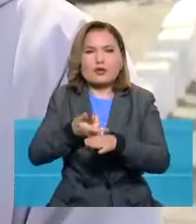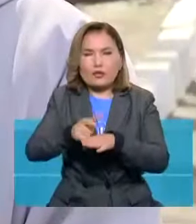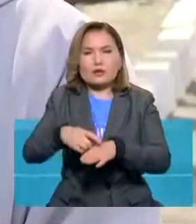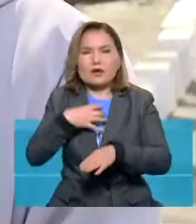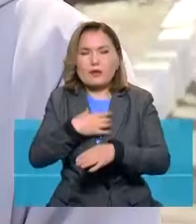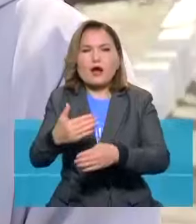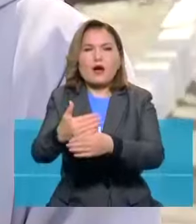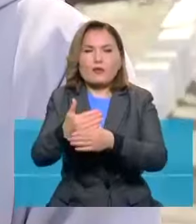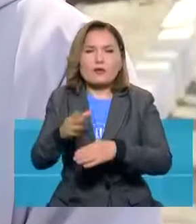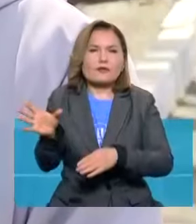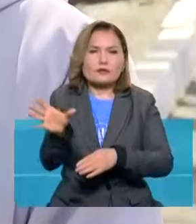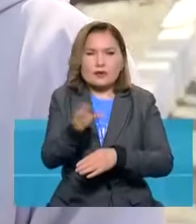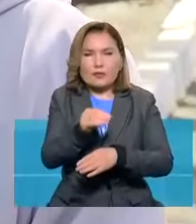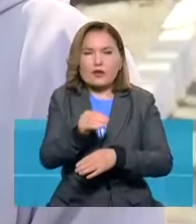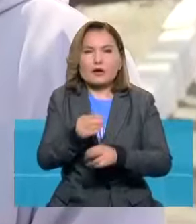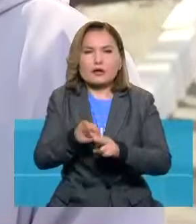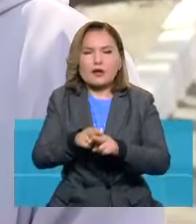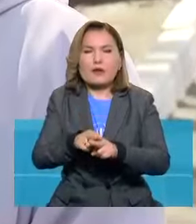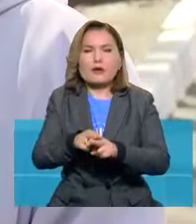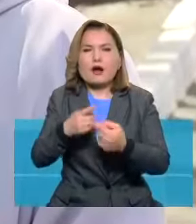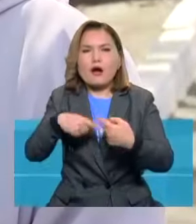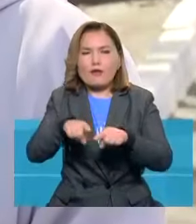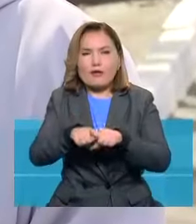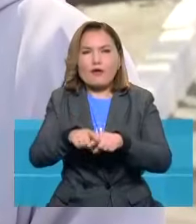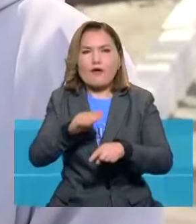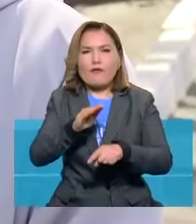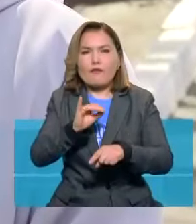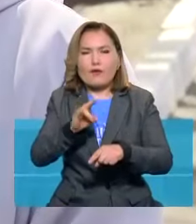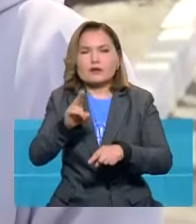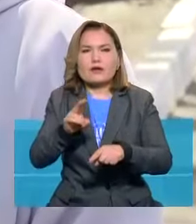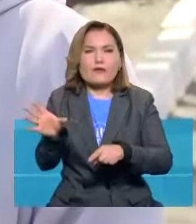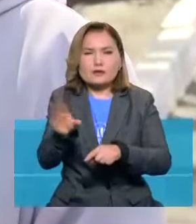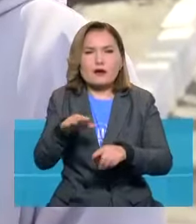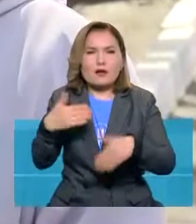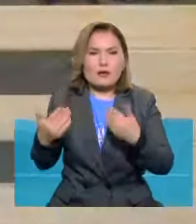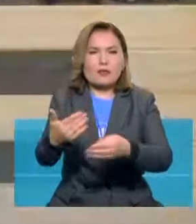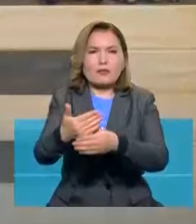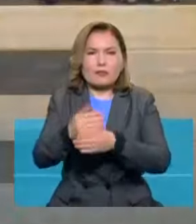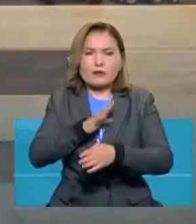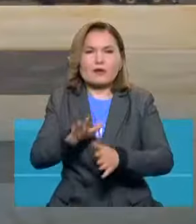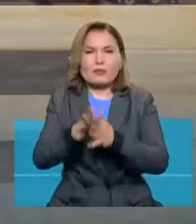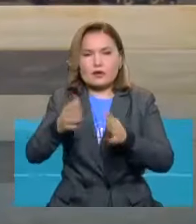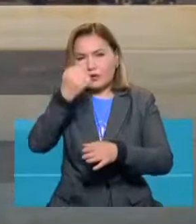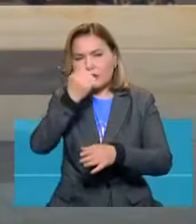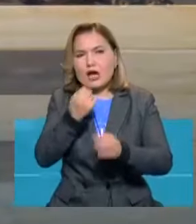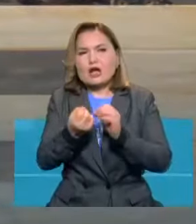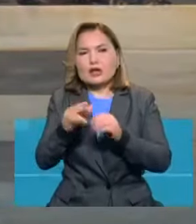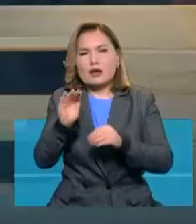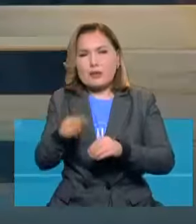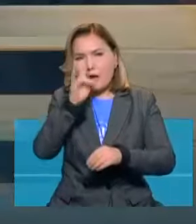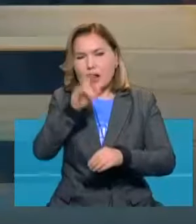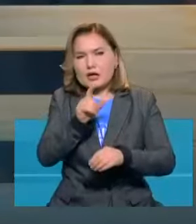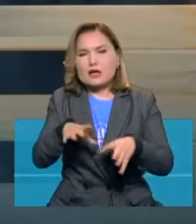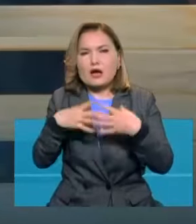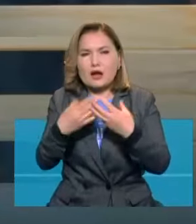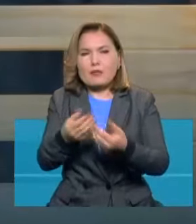конечно, помощь всех, сколько благотворительных фондов, сколько, все со всех сторон мне помогали. Более 13 тысяч казахстанских